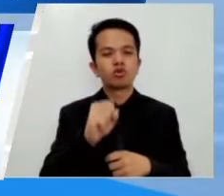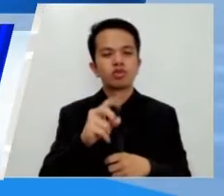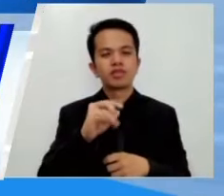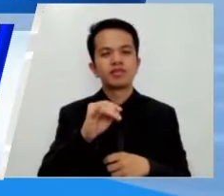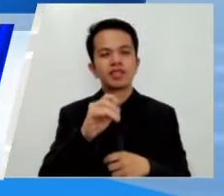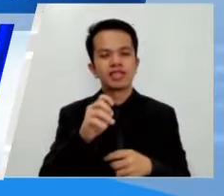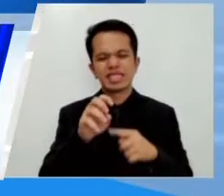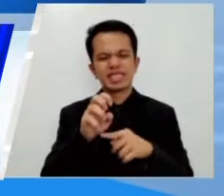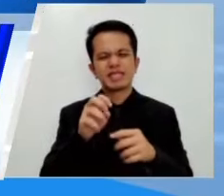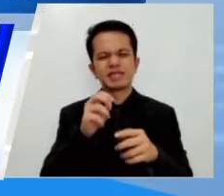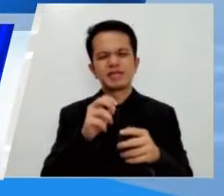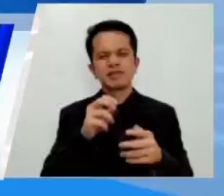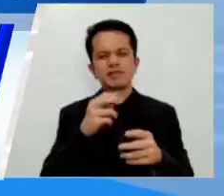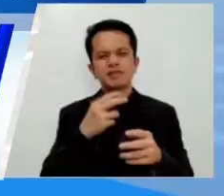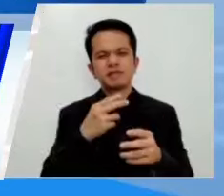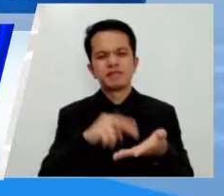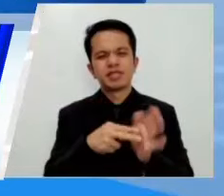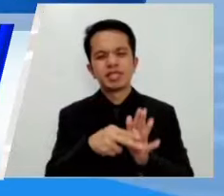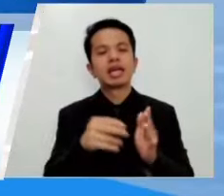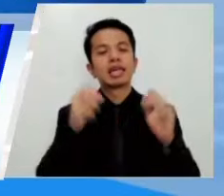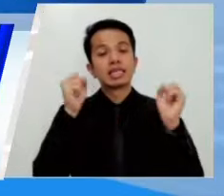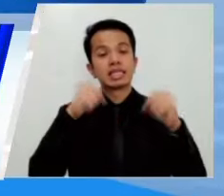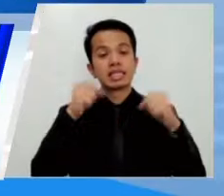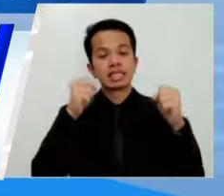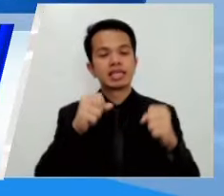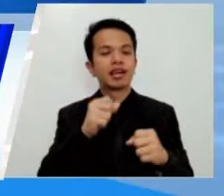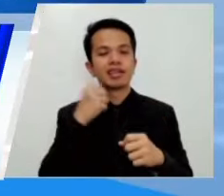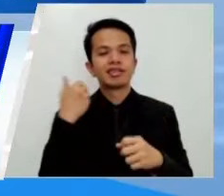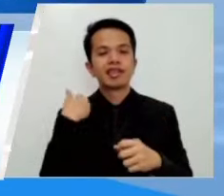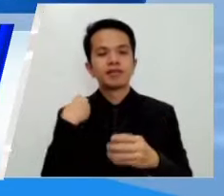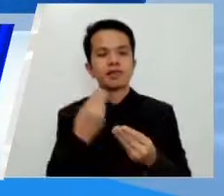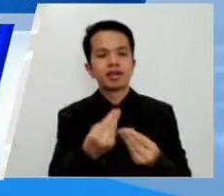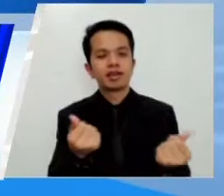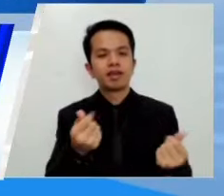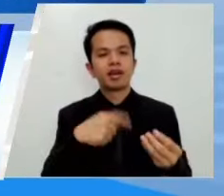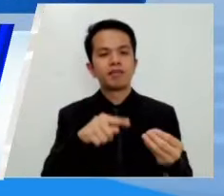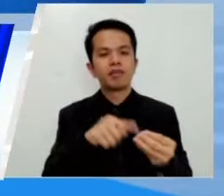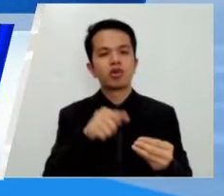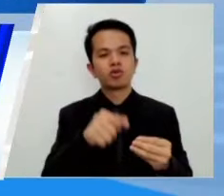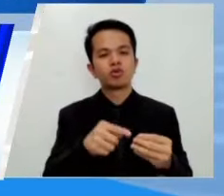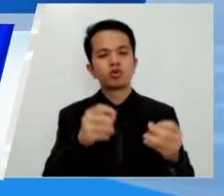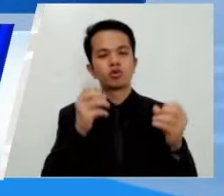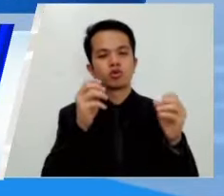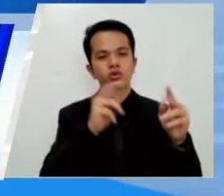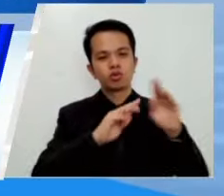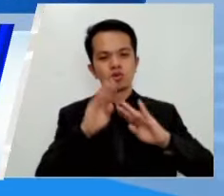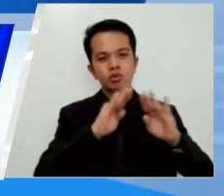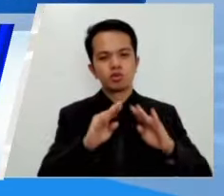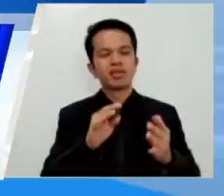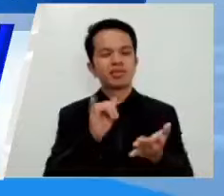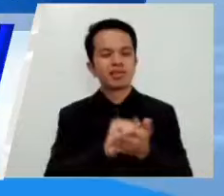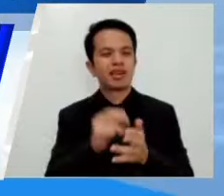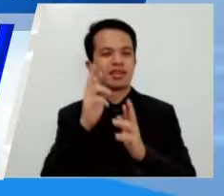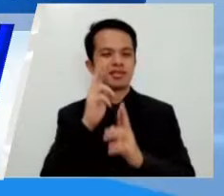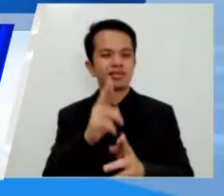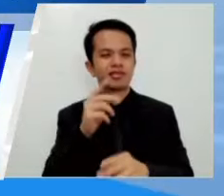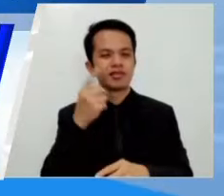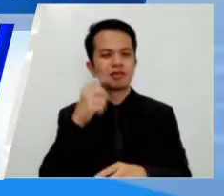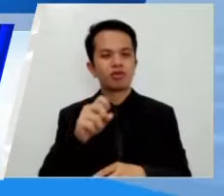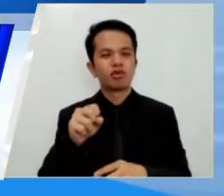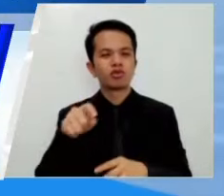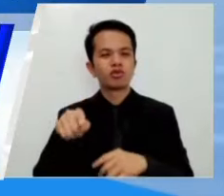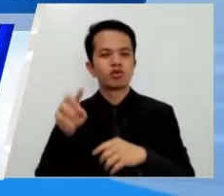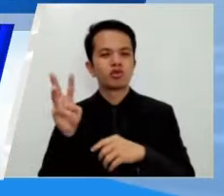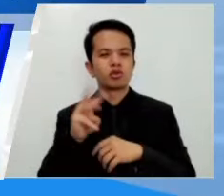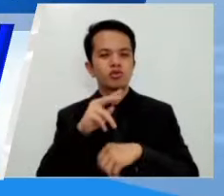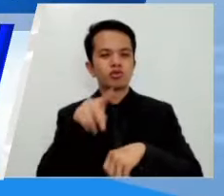vivendi ay isang kasunduan habang hindi pa nalulutas yung sigalot, no? Ay rerespetuhin nga ang status ko sa West Philippine Sea. So yan